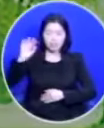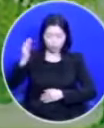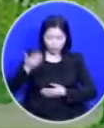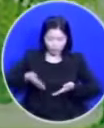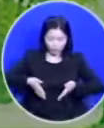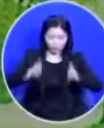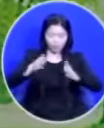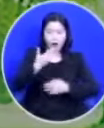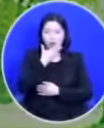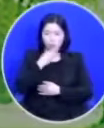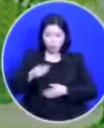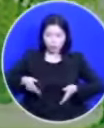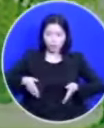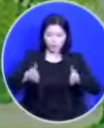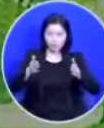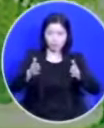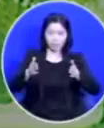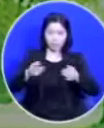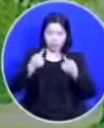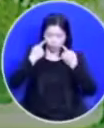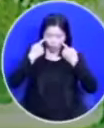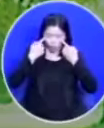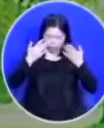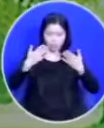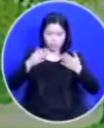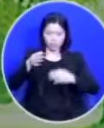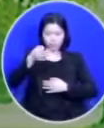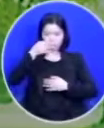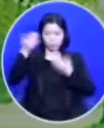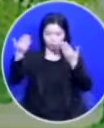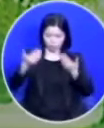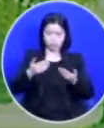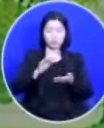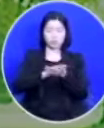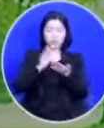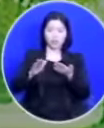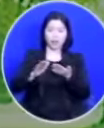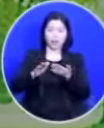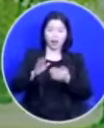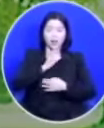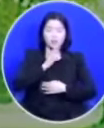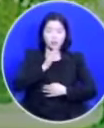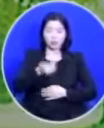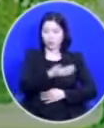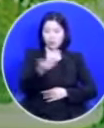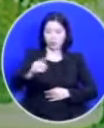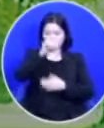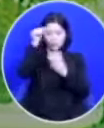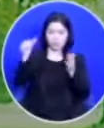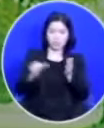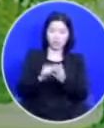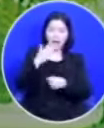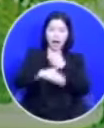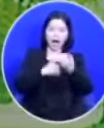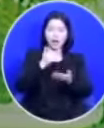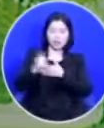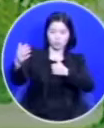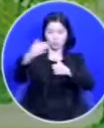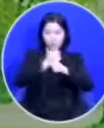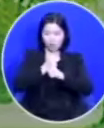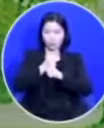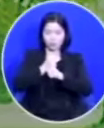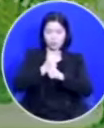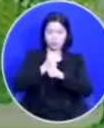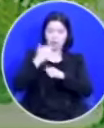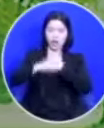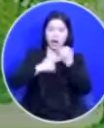정말 복된 길 선명하게 보여 주십니다 b 로서 여러분의 인생은 하나님이 사로잡아 서